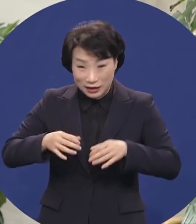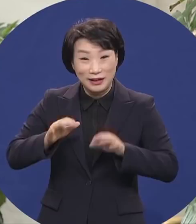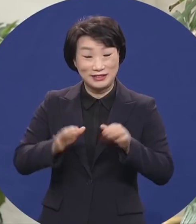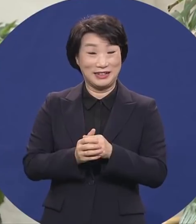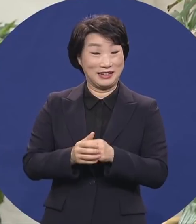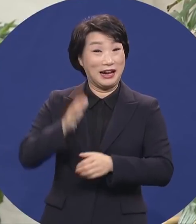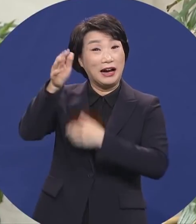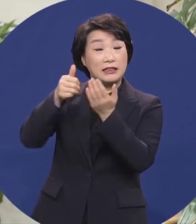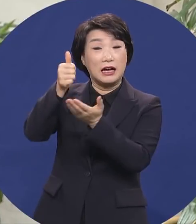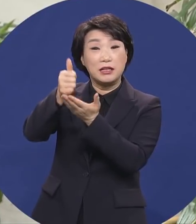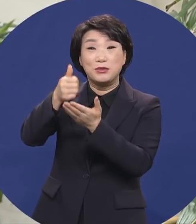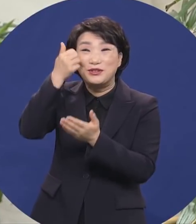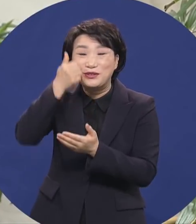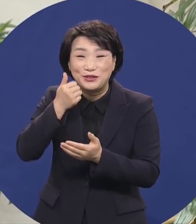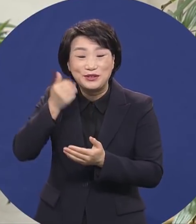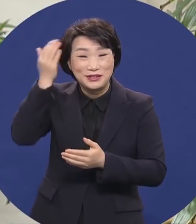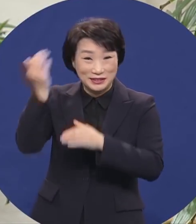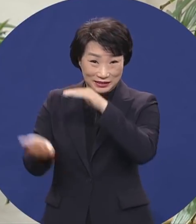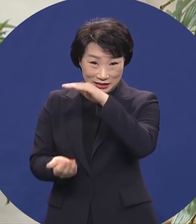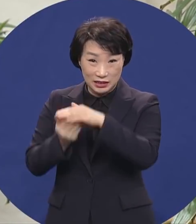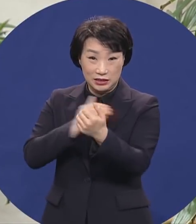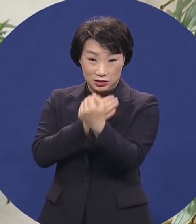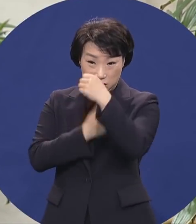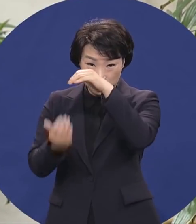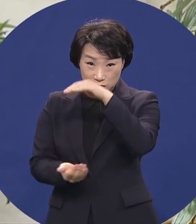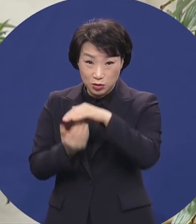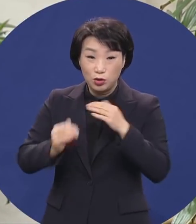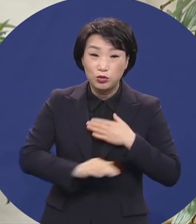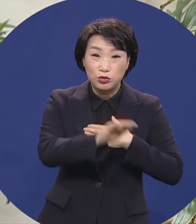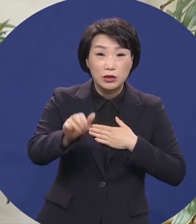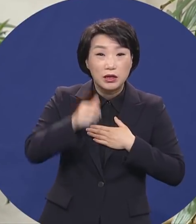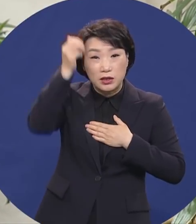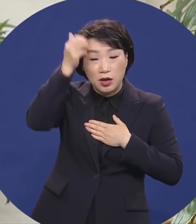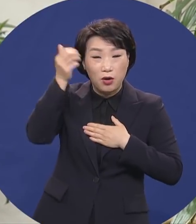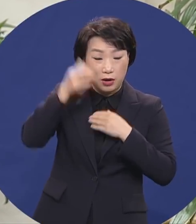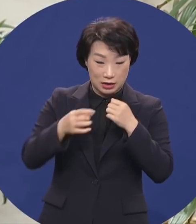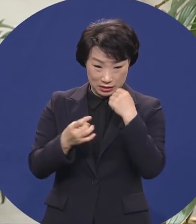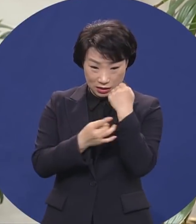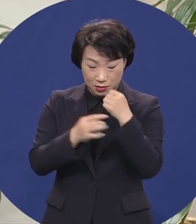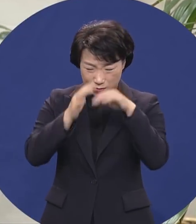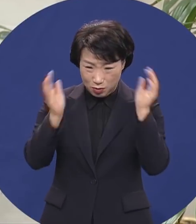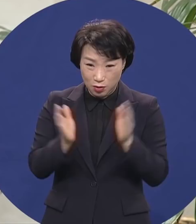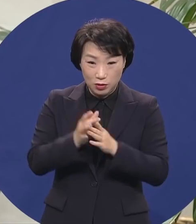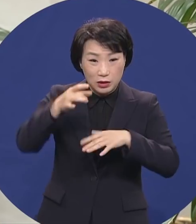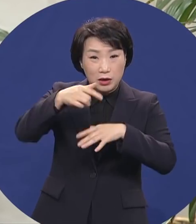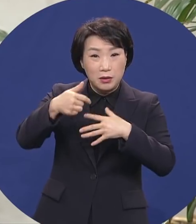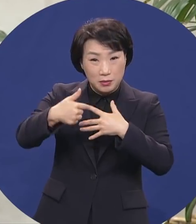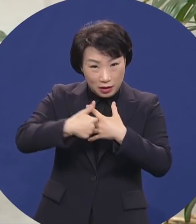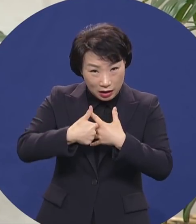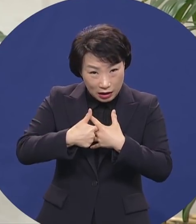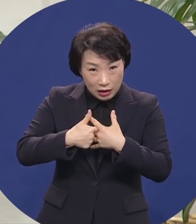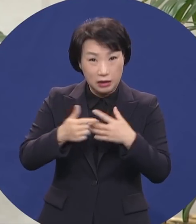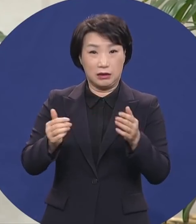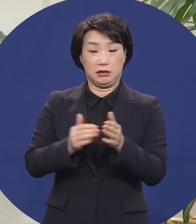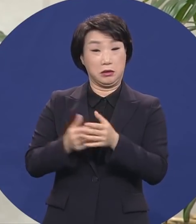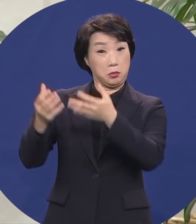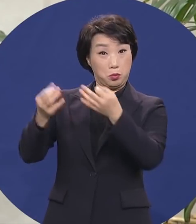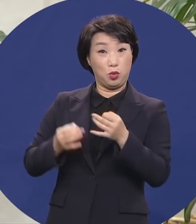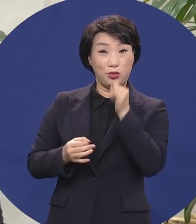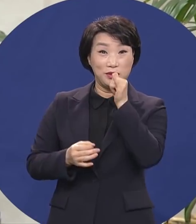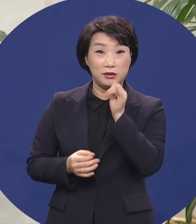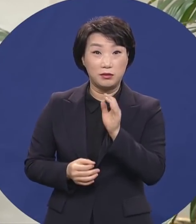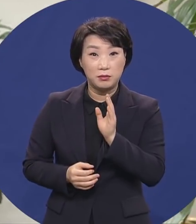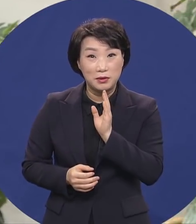전지하시고 전능하시고 우리의 영과 혼과 관절과 골수까지 찔러주기까지 보시는